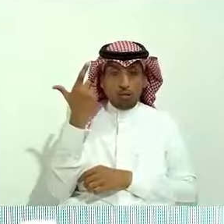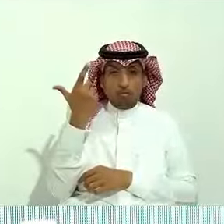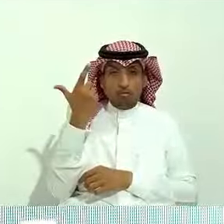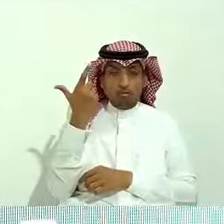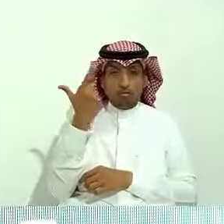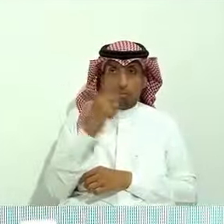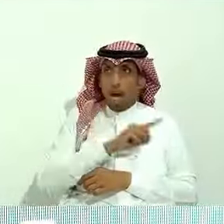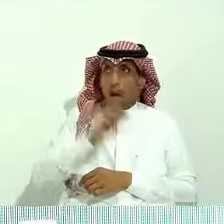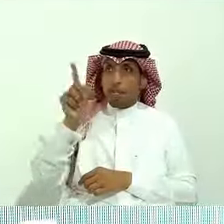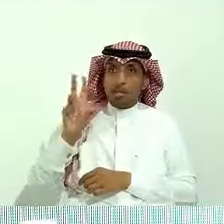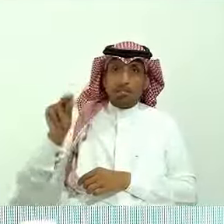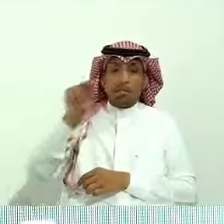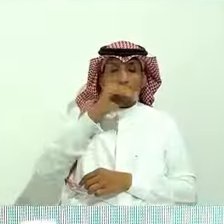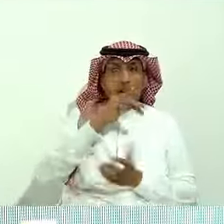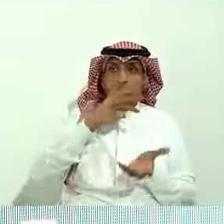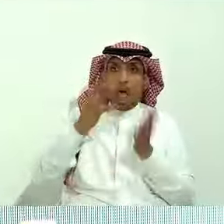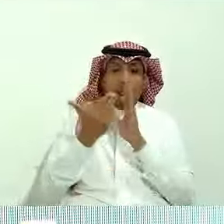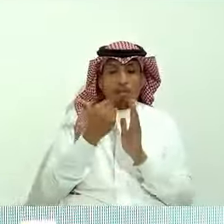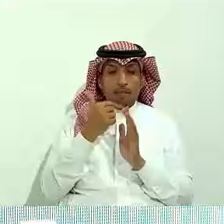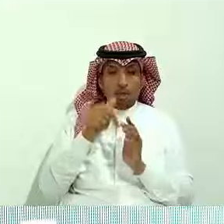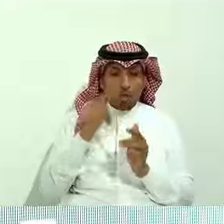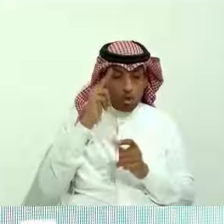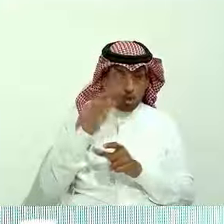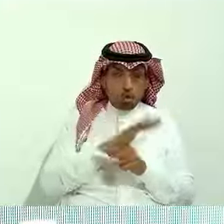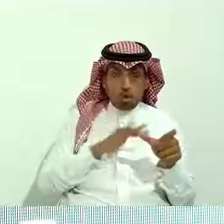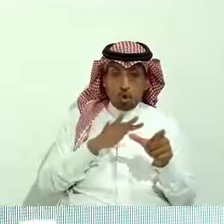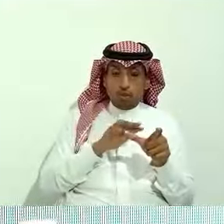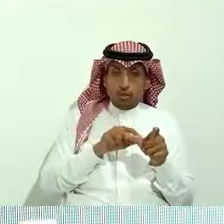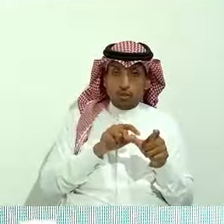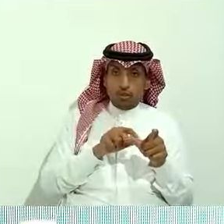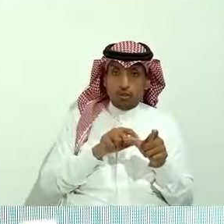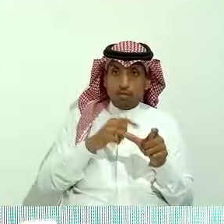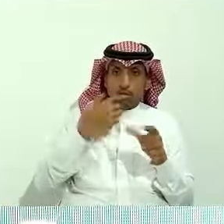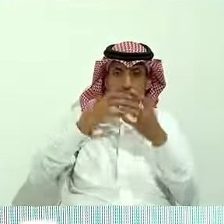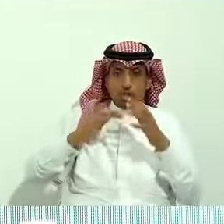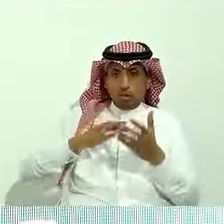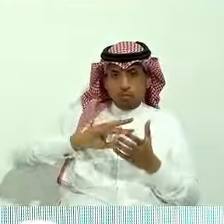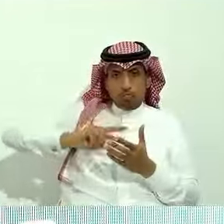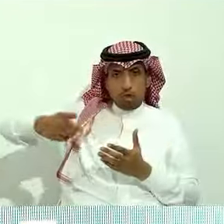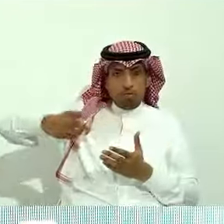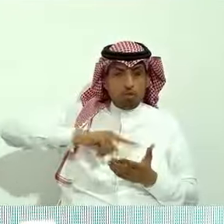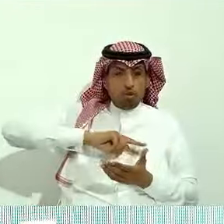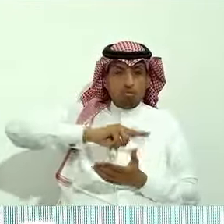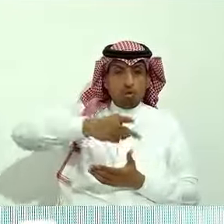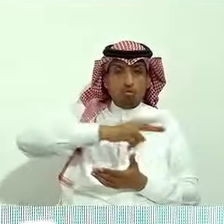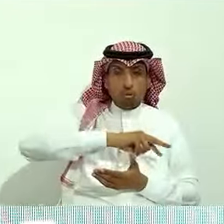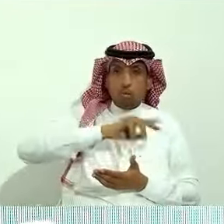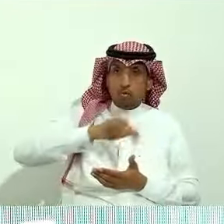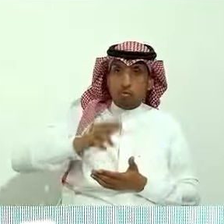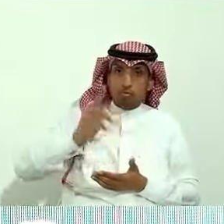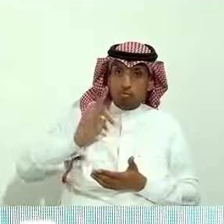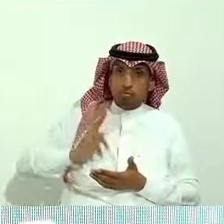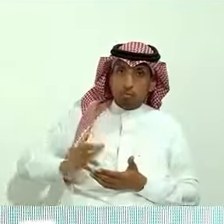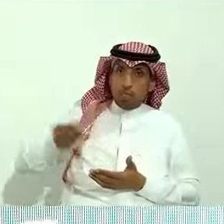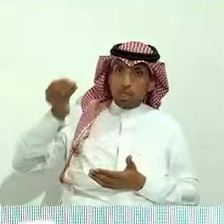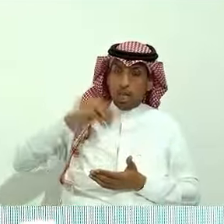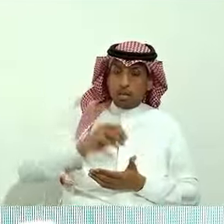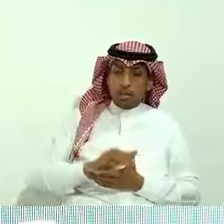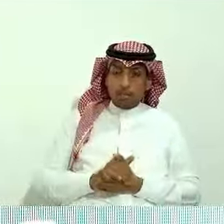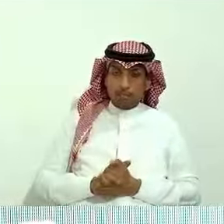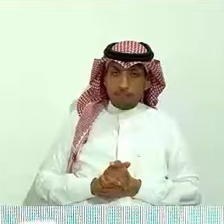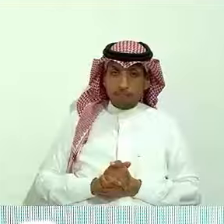في العالم. يعني المملكة بتنوع مناطقها عندها غنى غير عادي